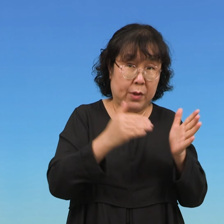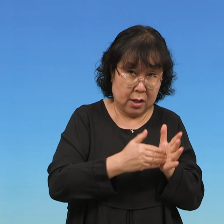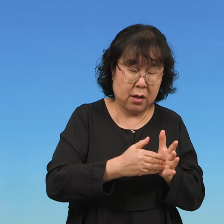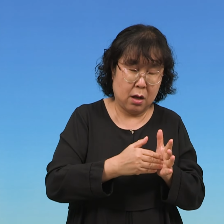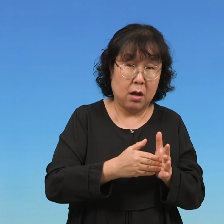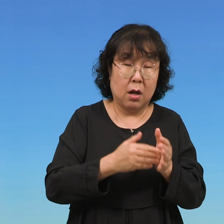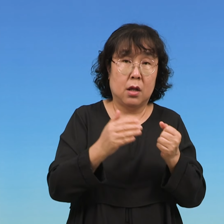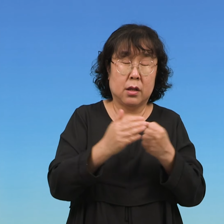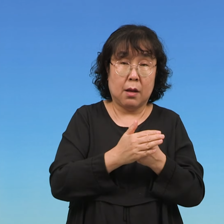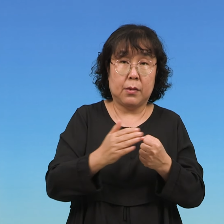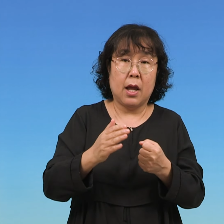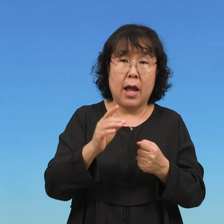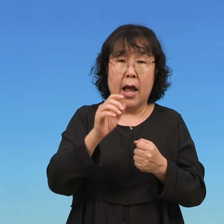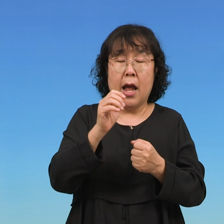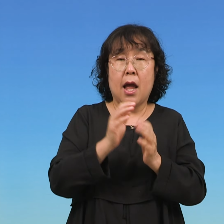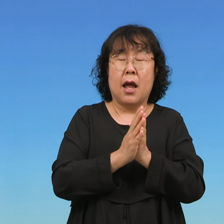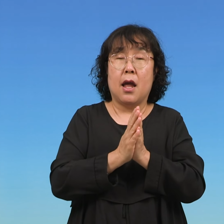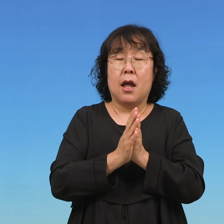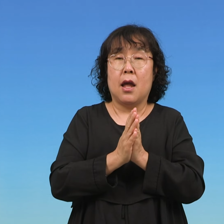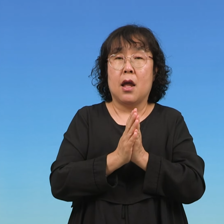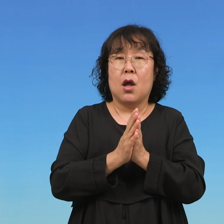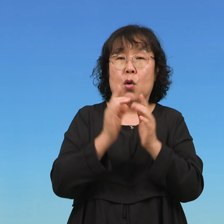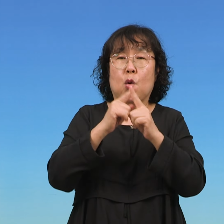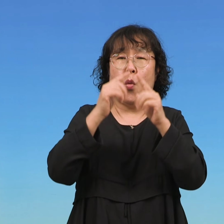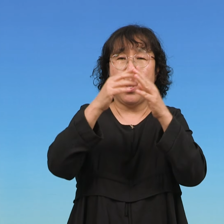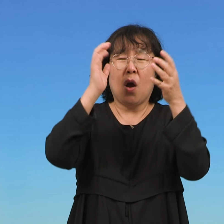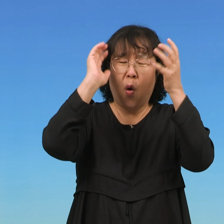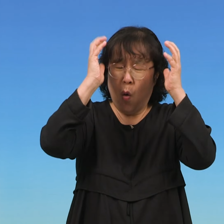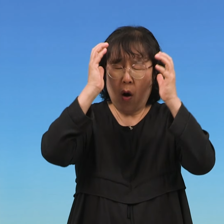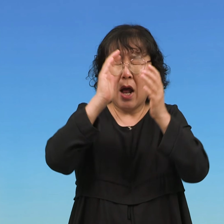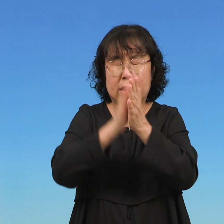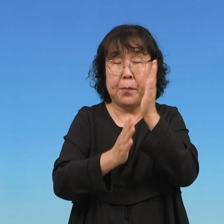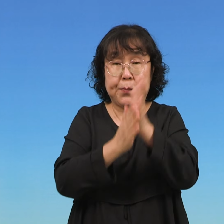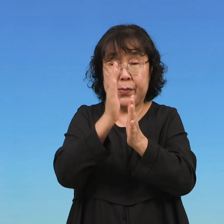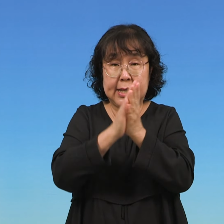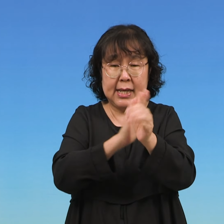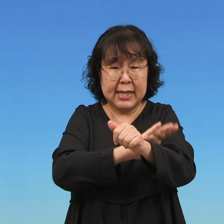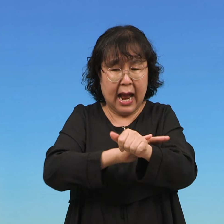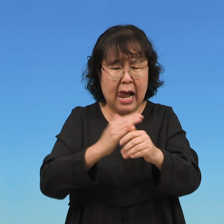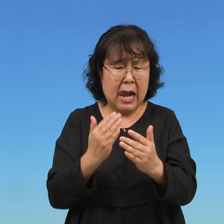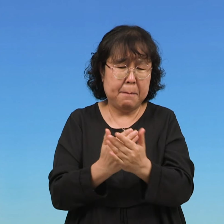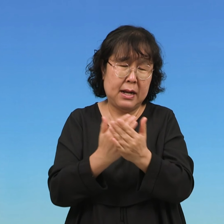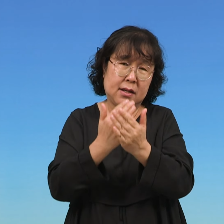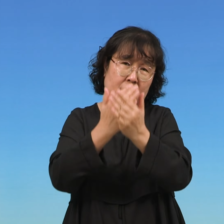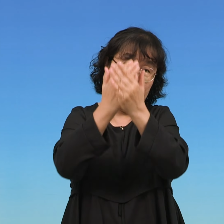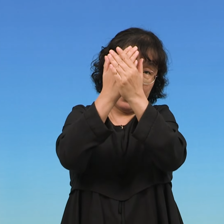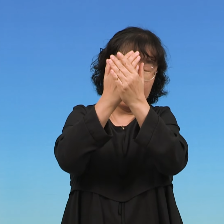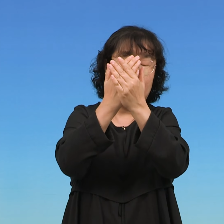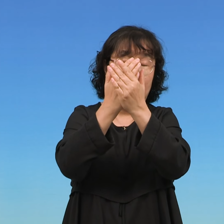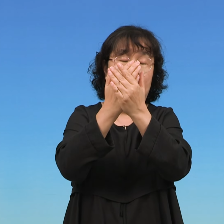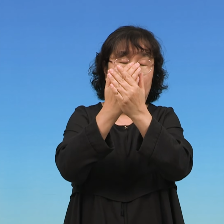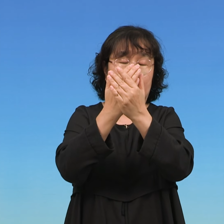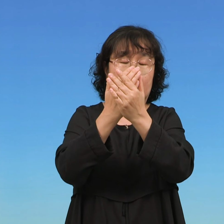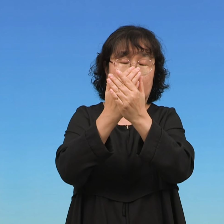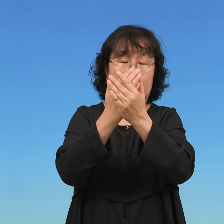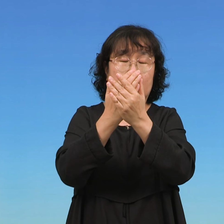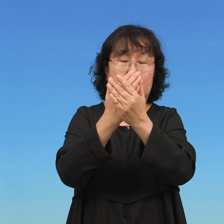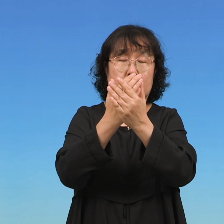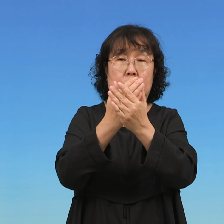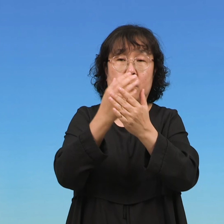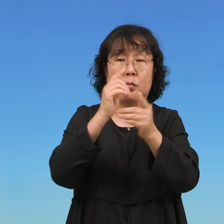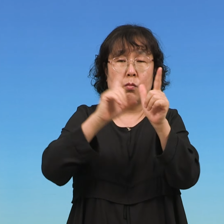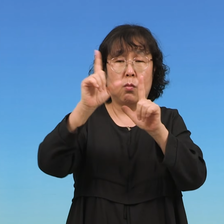대로만 따라 했더니 한 번도 교회가 혼란 없이 그렇게 잘 가는 걸 제가 너무 감사하게 여기까지 걸어온 거거든요